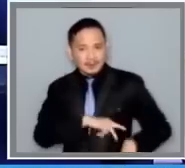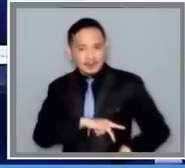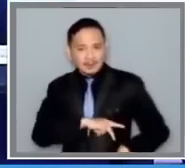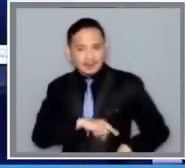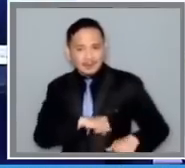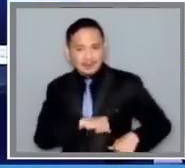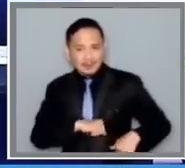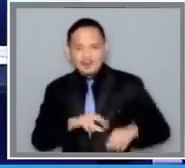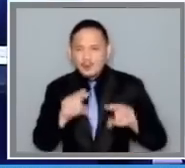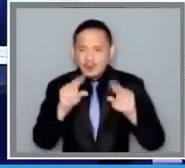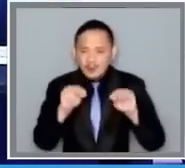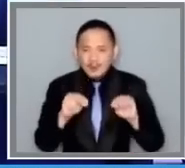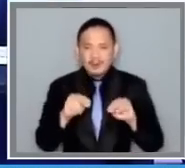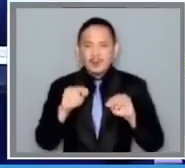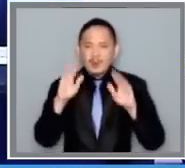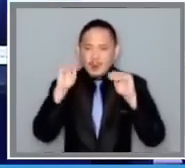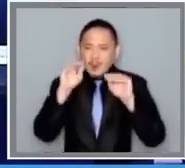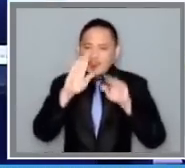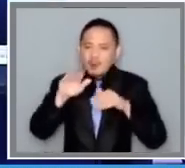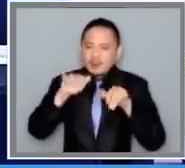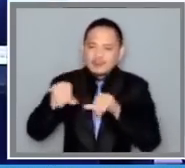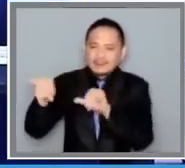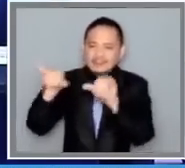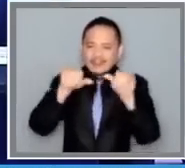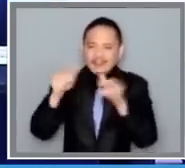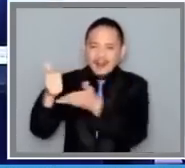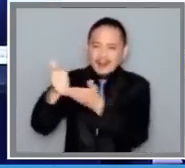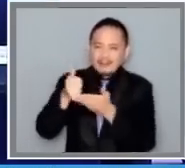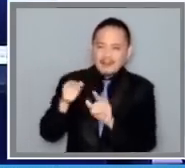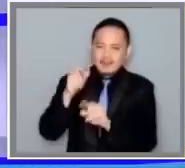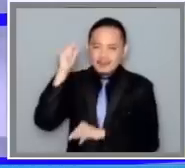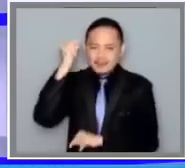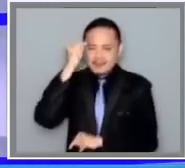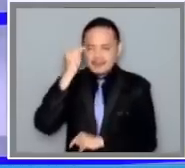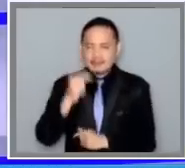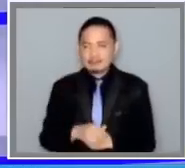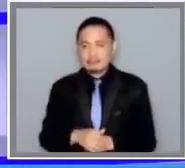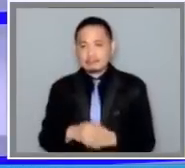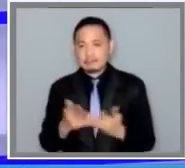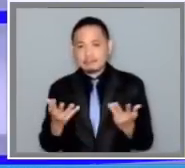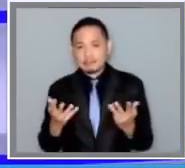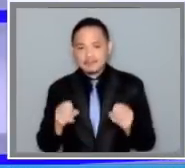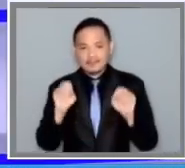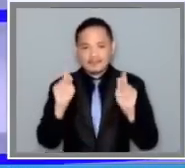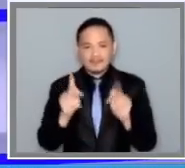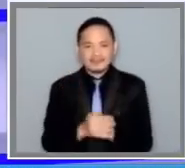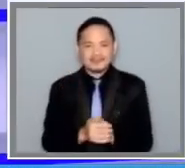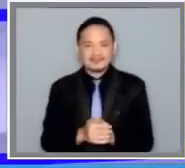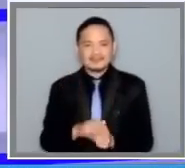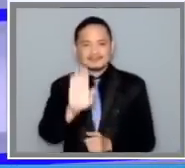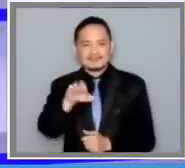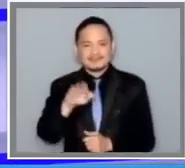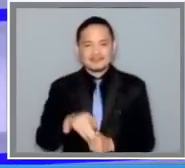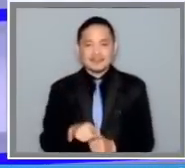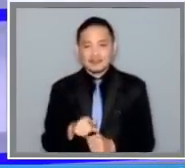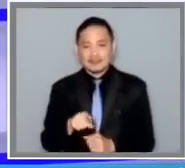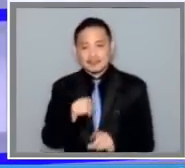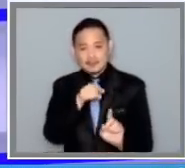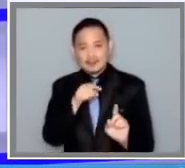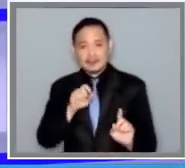ganung suporta okay. Ang gobyerno. Okay. Sige diba? Po. Mga kabalita, aprobado na ng Kamara